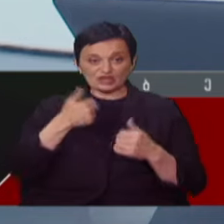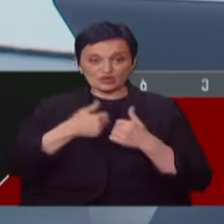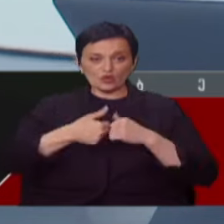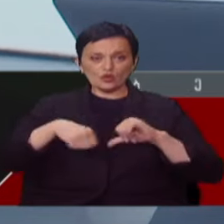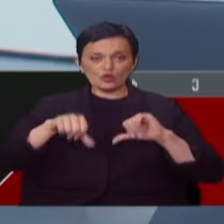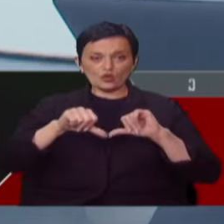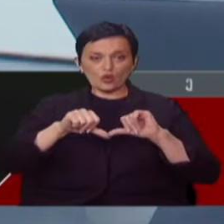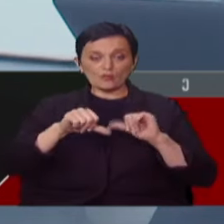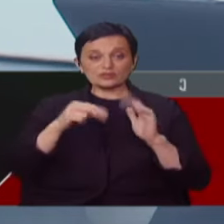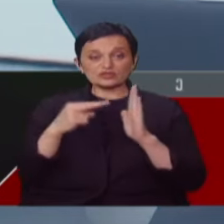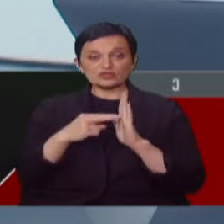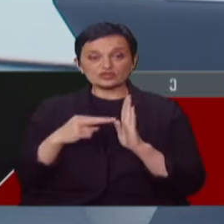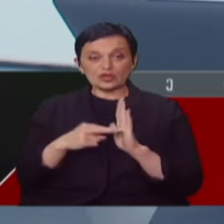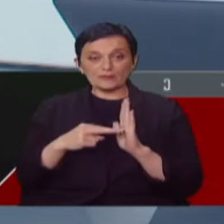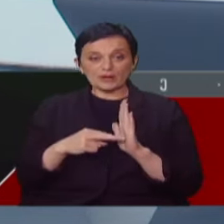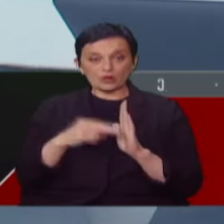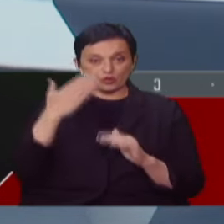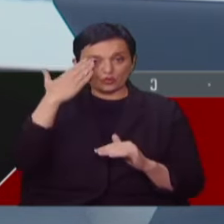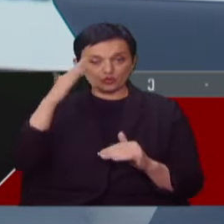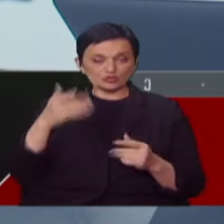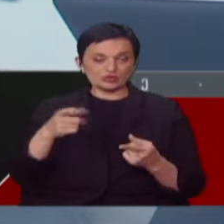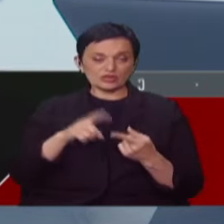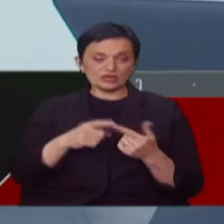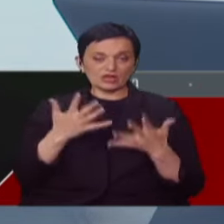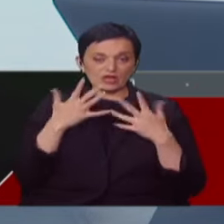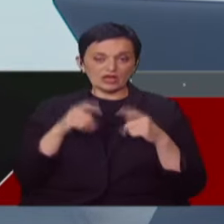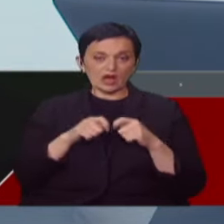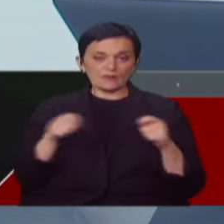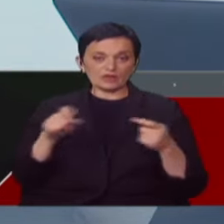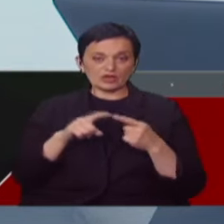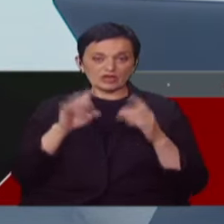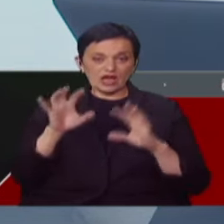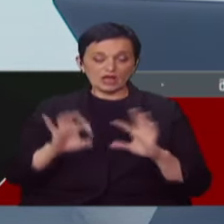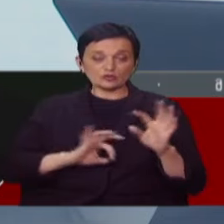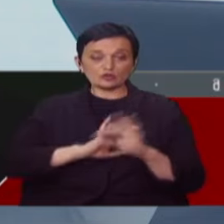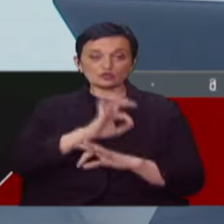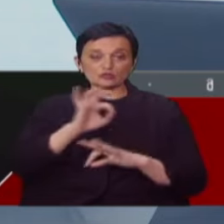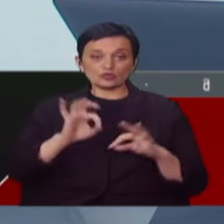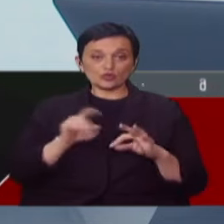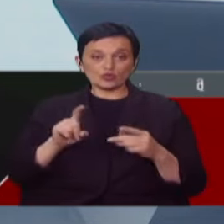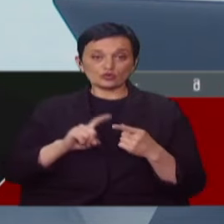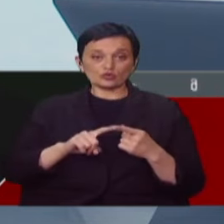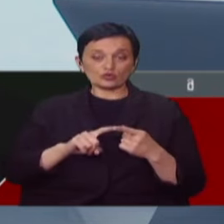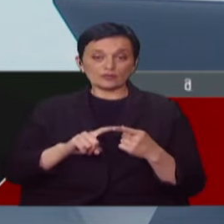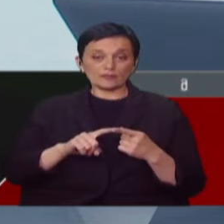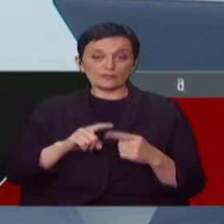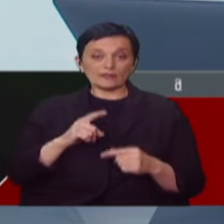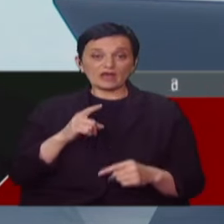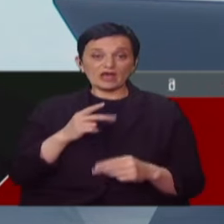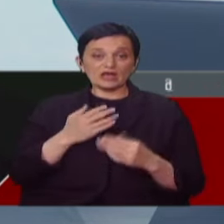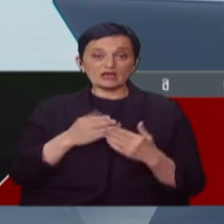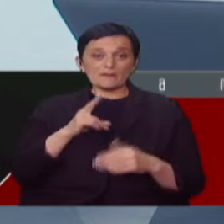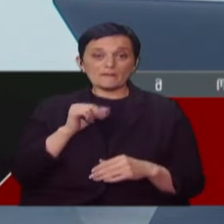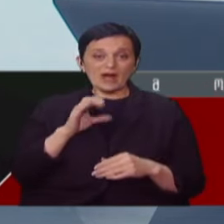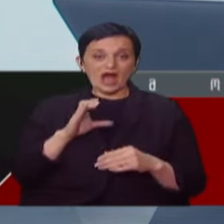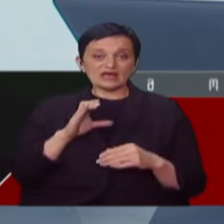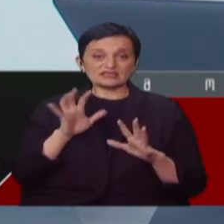კომისიის შეფასებას უცხოური გავლენის გამჭვირვალობის შესახებ კანონის პროექტთან დაკავშირებით. ეს თავად პასის